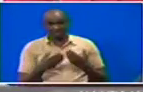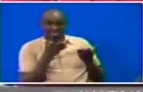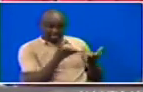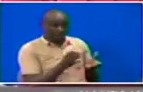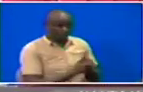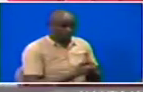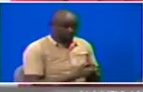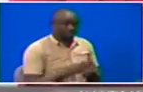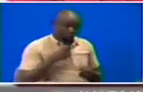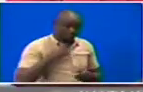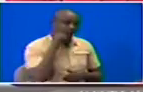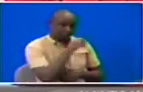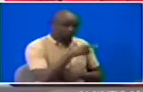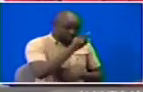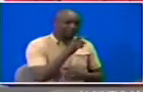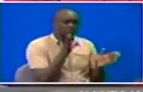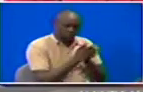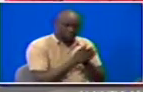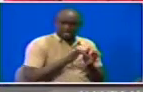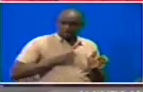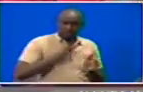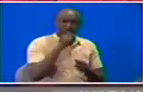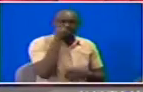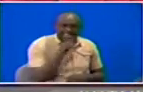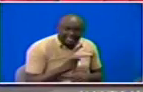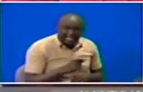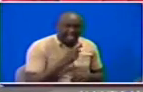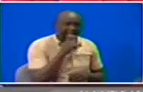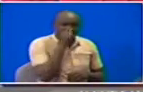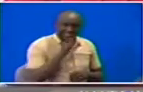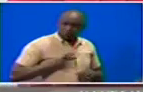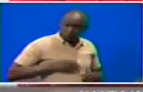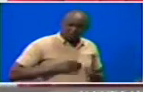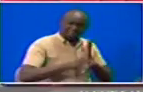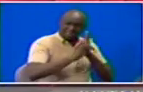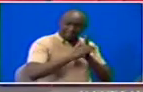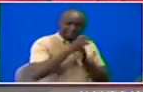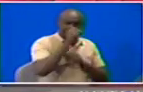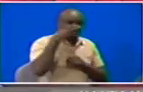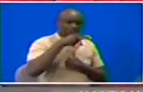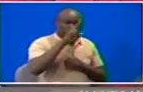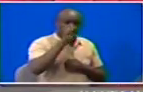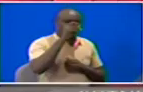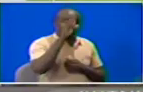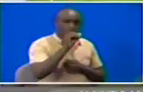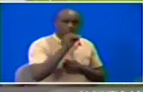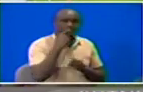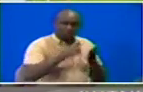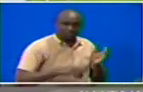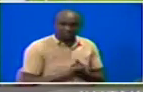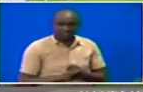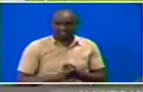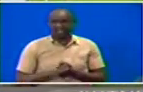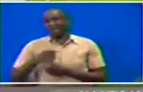zungumzia kolabo yako na Shusho. Ni kwa vipi mkakutana, mkafanya kolabo katika sekunde 30 tu muda wetu. Nizungumzie nini sasa